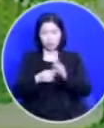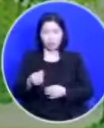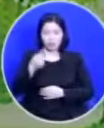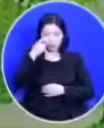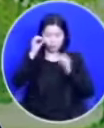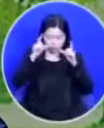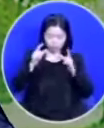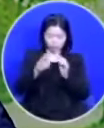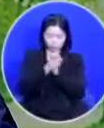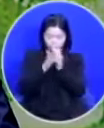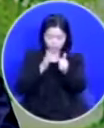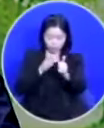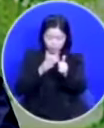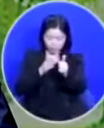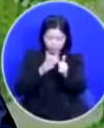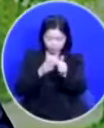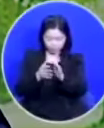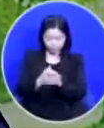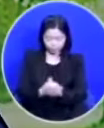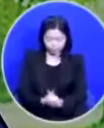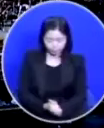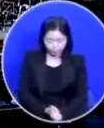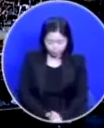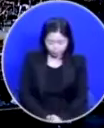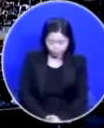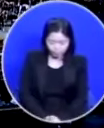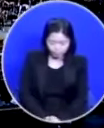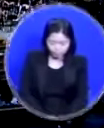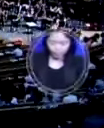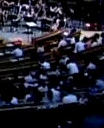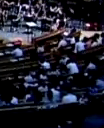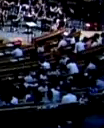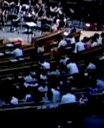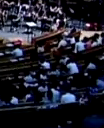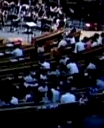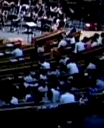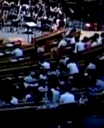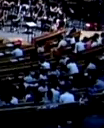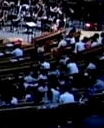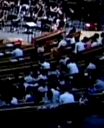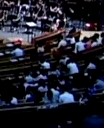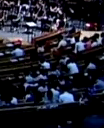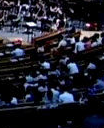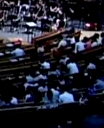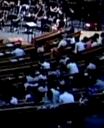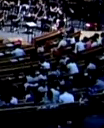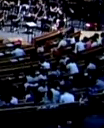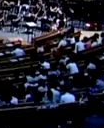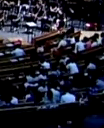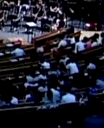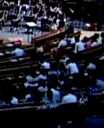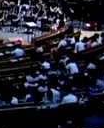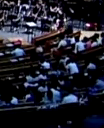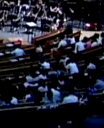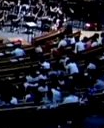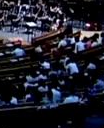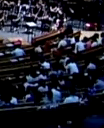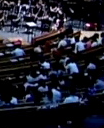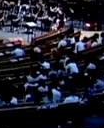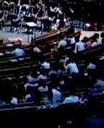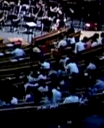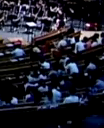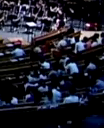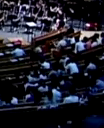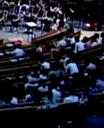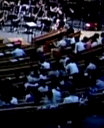기도합시다 은혜와 사랑이 충만하신 아버지 하나님 놀라우신 하나님의 은혜를 감사하고 감사한 나 님의